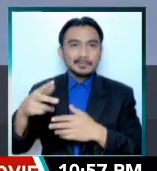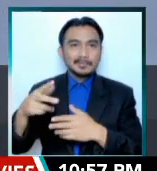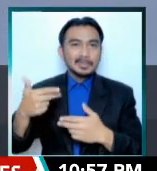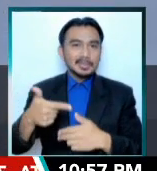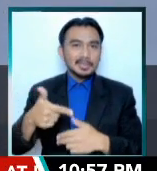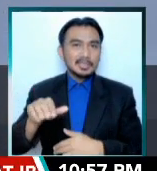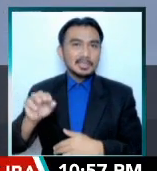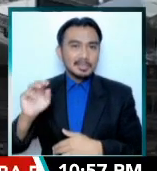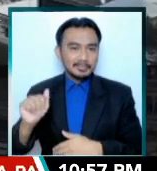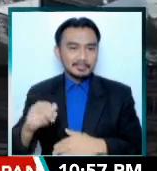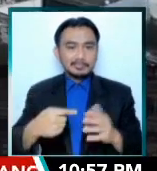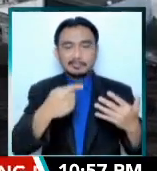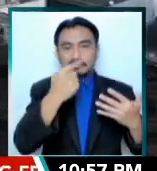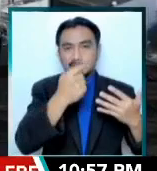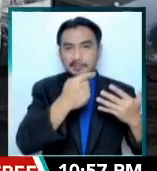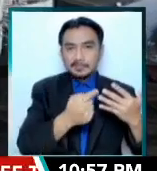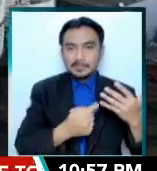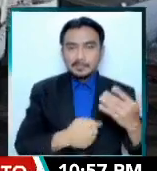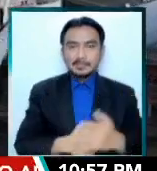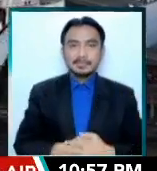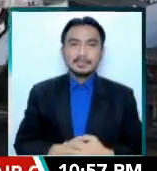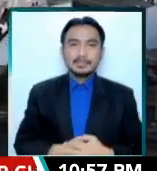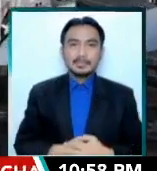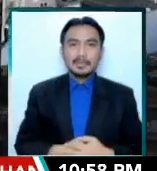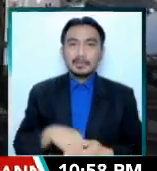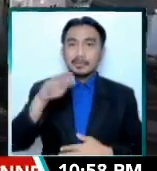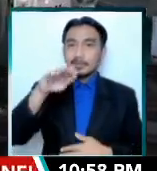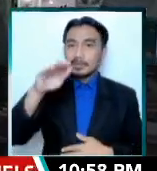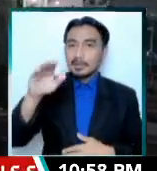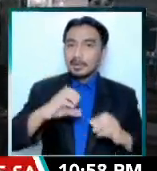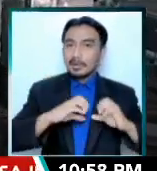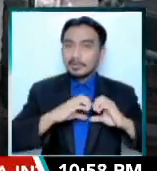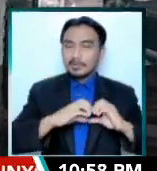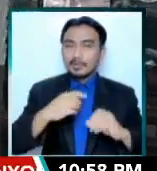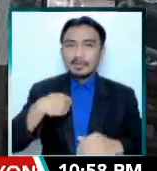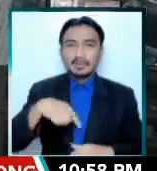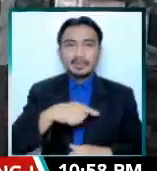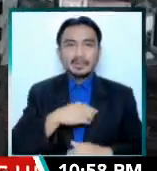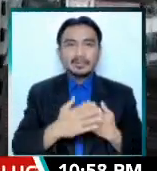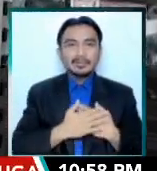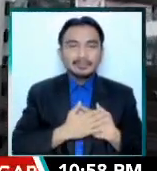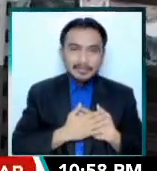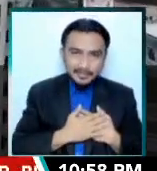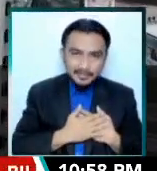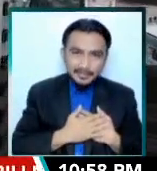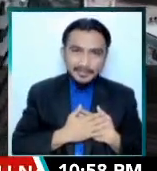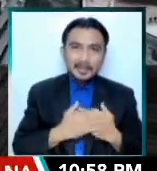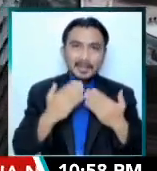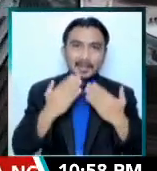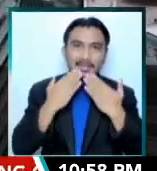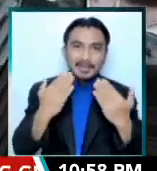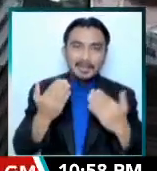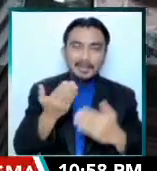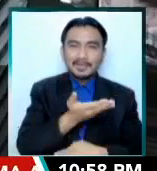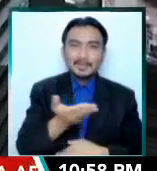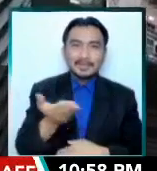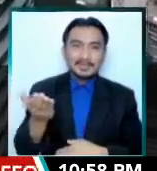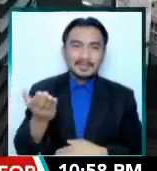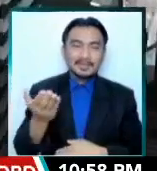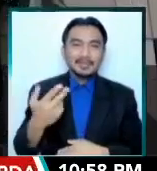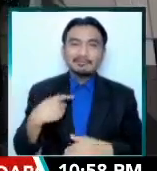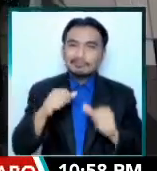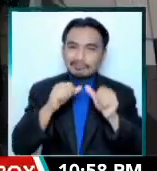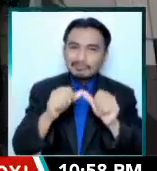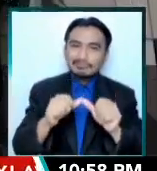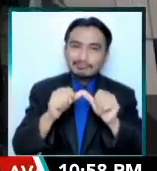107.1 sa Bacolod. Mga kapuso, taus-puso po ang aming pasasalamat sa inyong walang sawang pagtangkilik